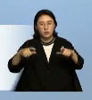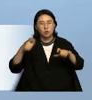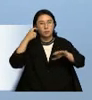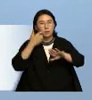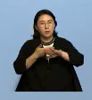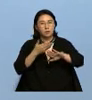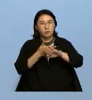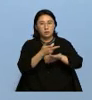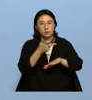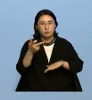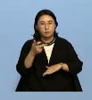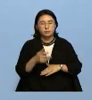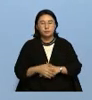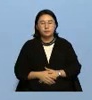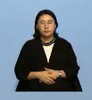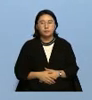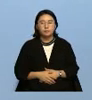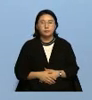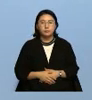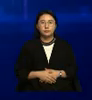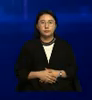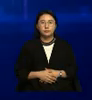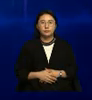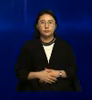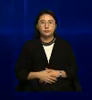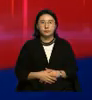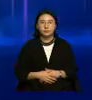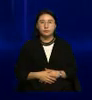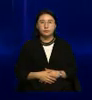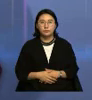반대가 나오고 있습니다. 첫 소식 전진아 기자입니다.